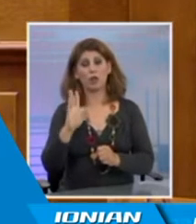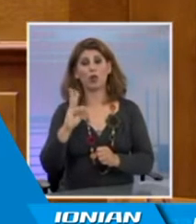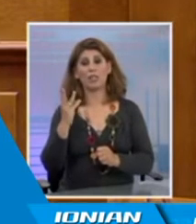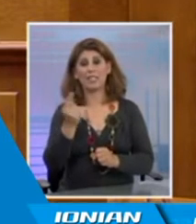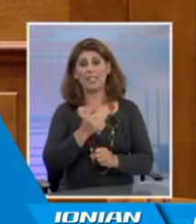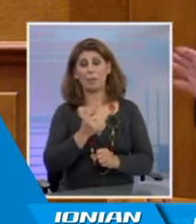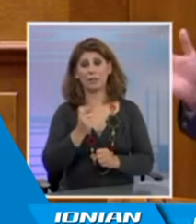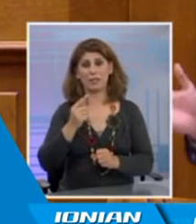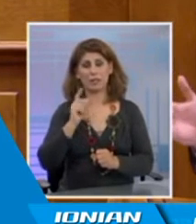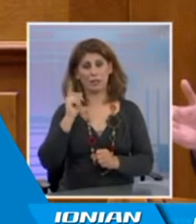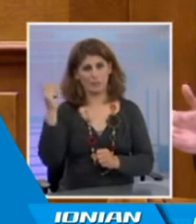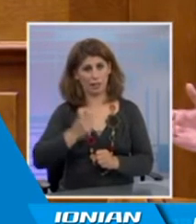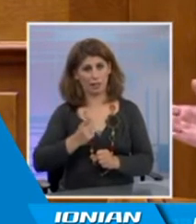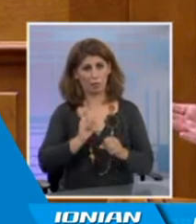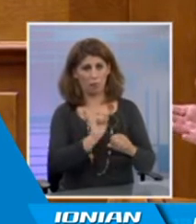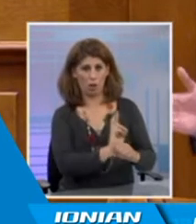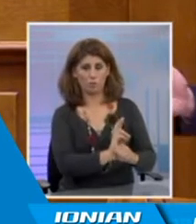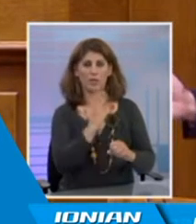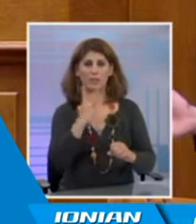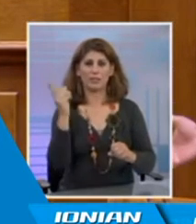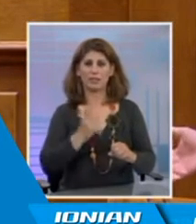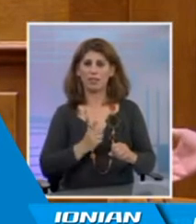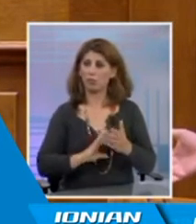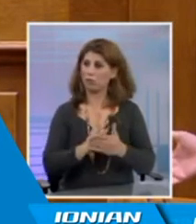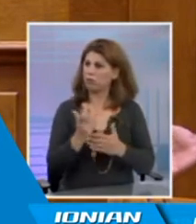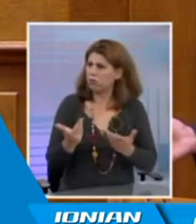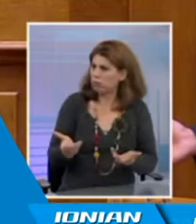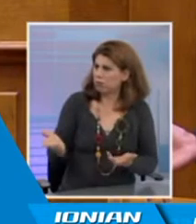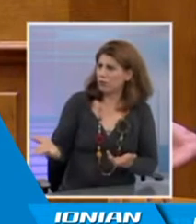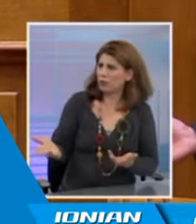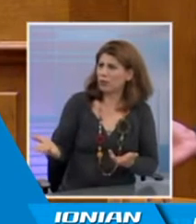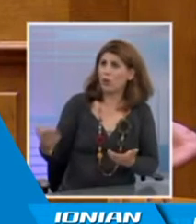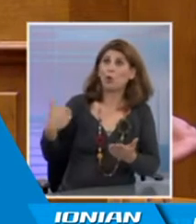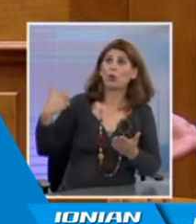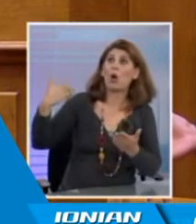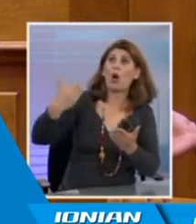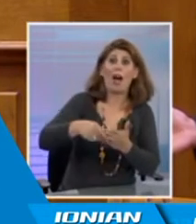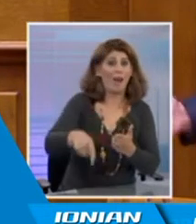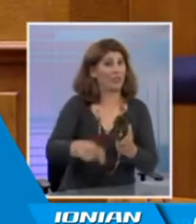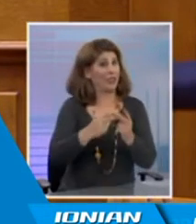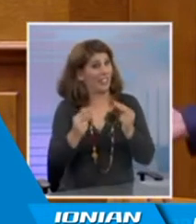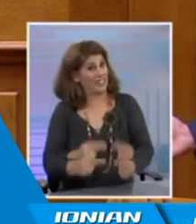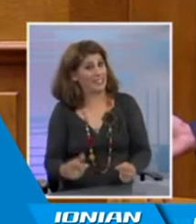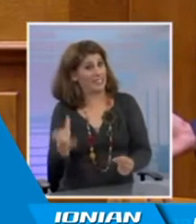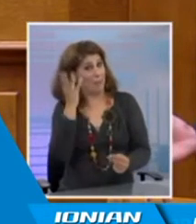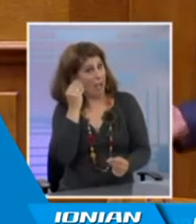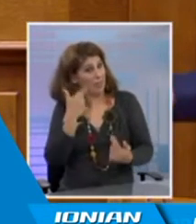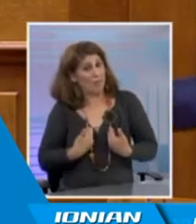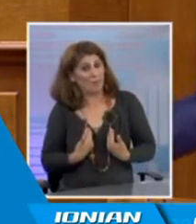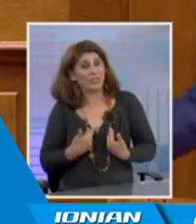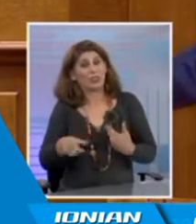2 αντί για 3,5% πλεώνασμα και 4% ανάπτυξη. Πού ήσταν τόσο καιρό, κύριε Μητσοτάκη, και δεν μας το λέγατε ότι αυτή είναι η λύση? Να τη μάθουμε κι εμείς